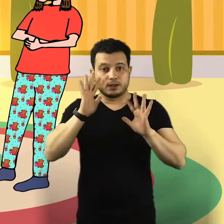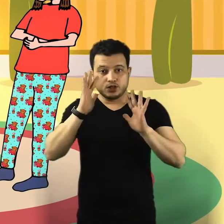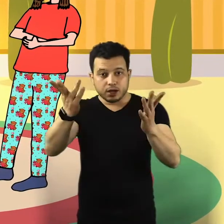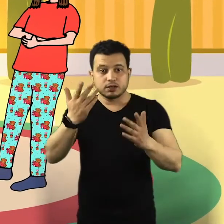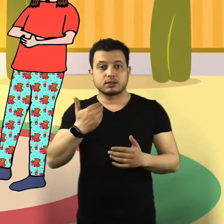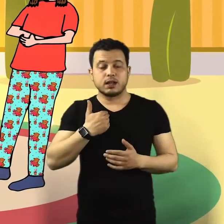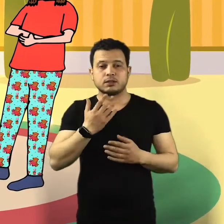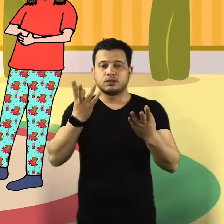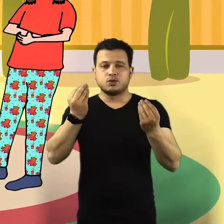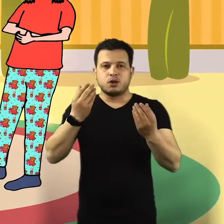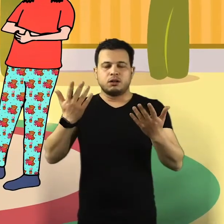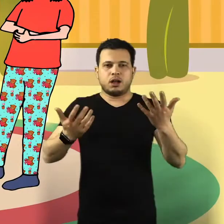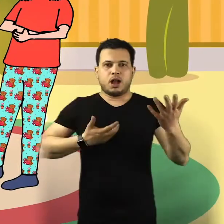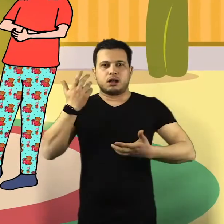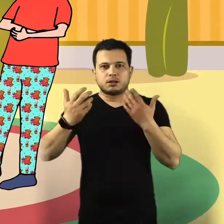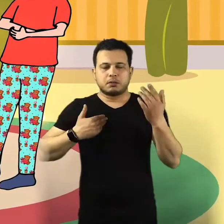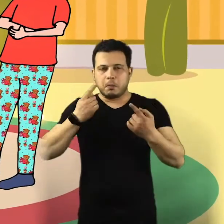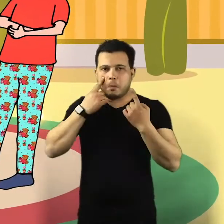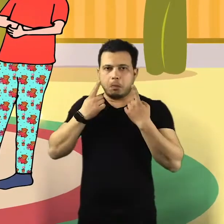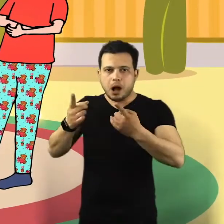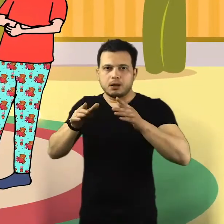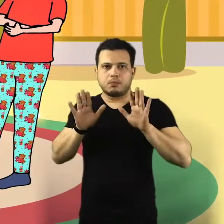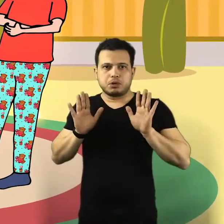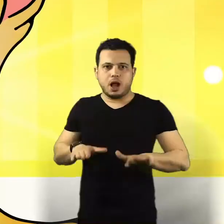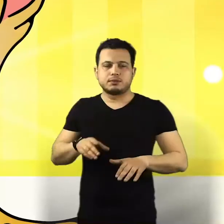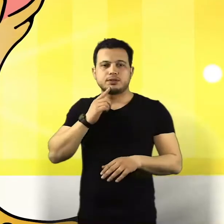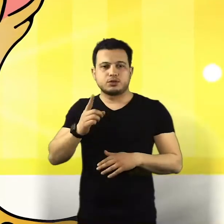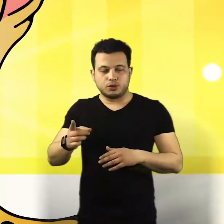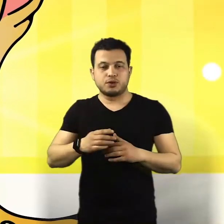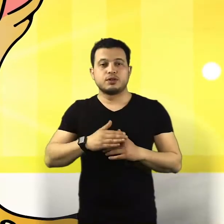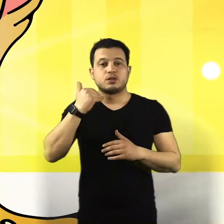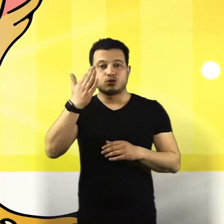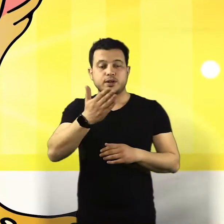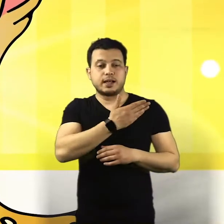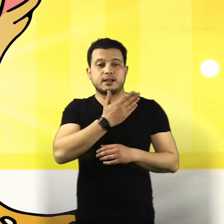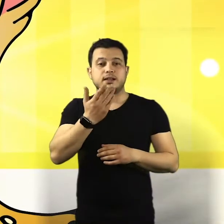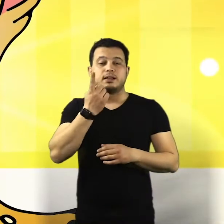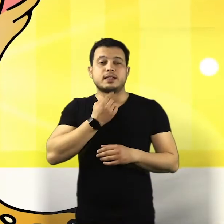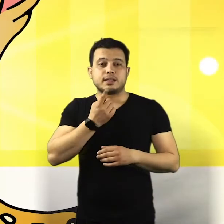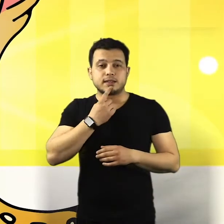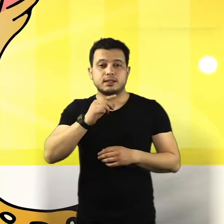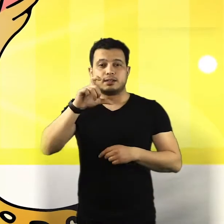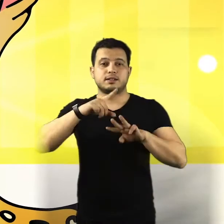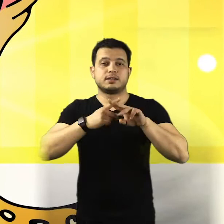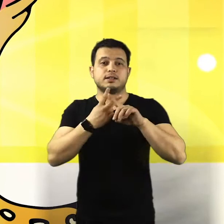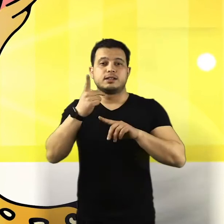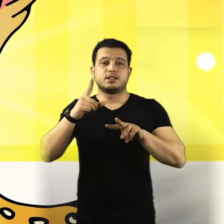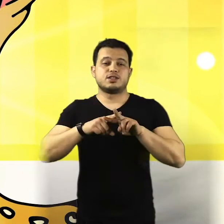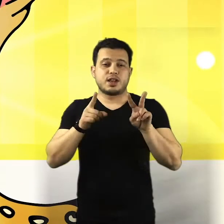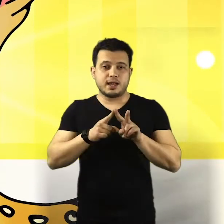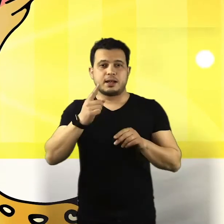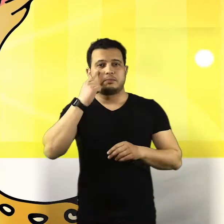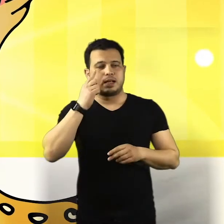dillerini yutmuş Öylece baka kalmıştı Sevimli Ceylan, Pınar ile Çınar'ı biraz süzdükten sonra